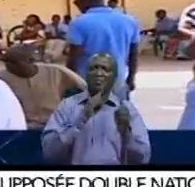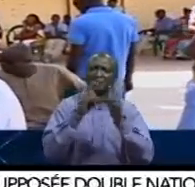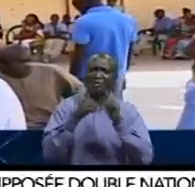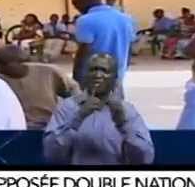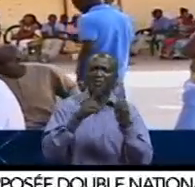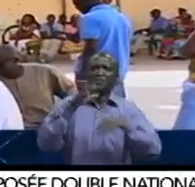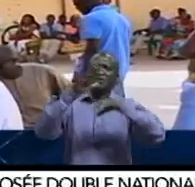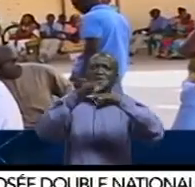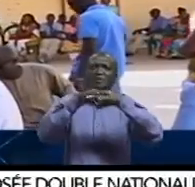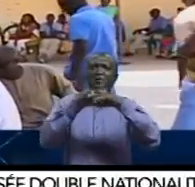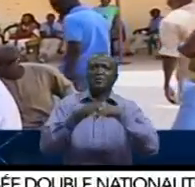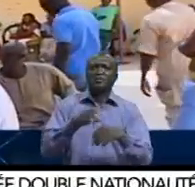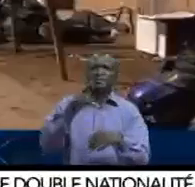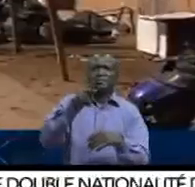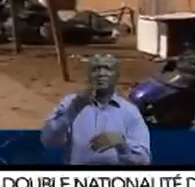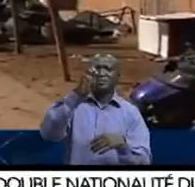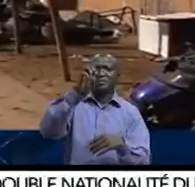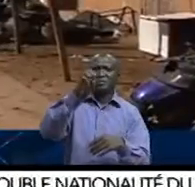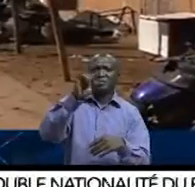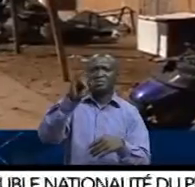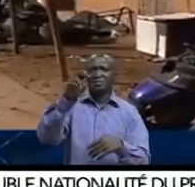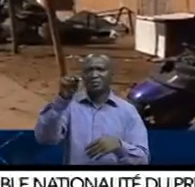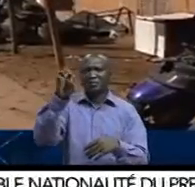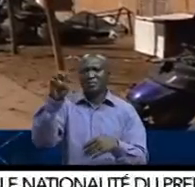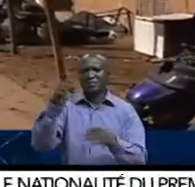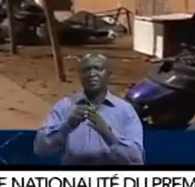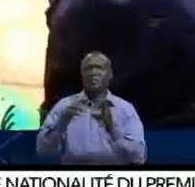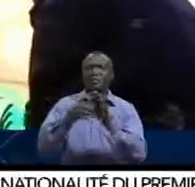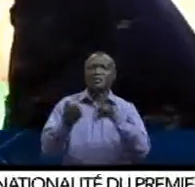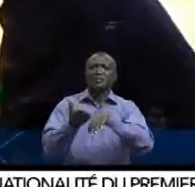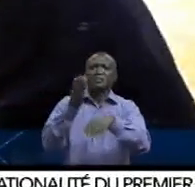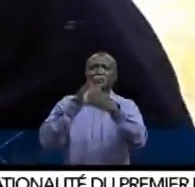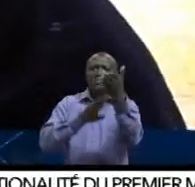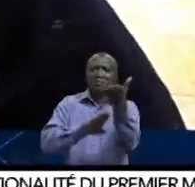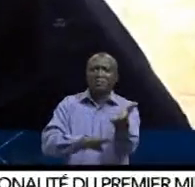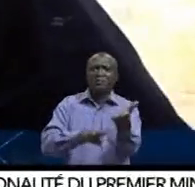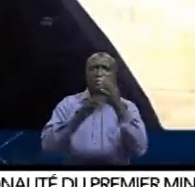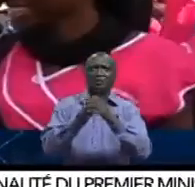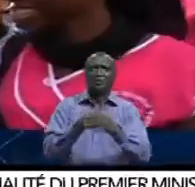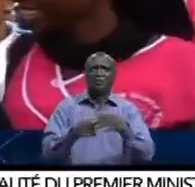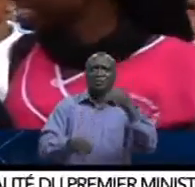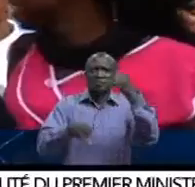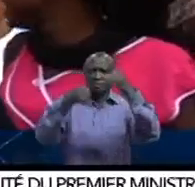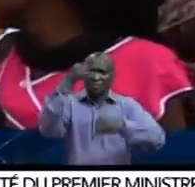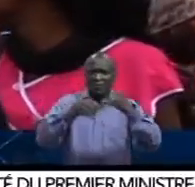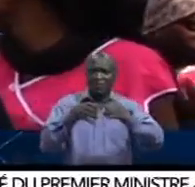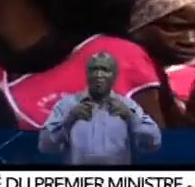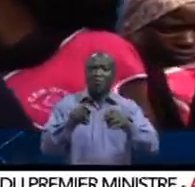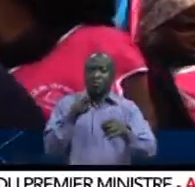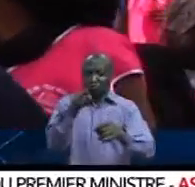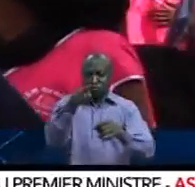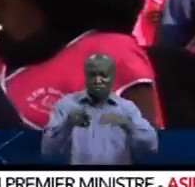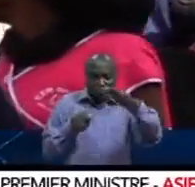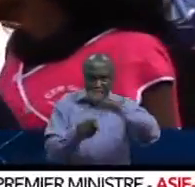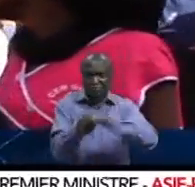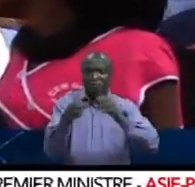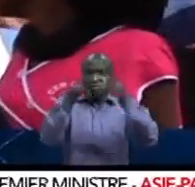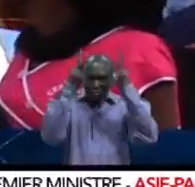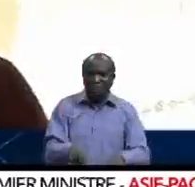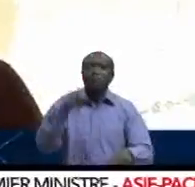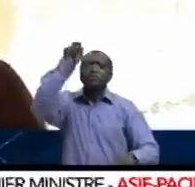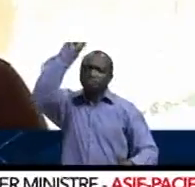la peine de mort pour beaucoup c'est la seule solution pour freiner ses quand tu tu on doit te tuer comme la CH a dit